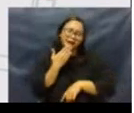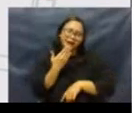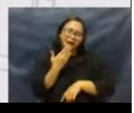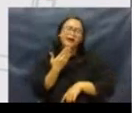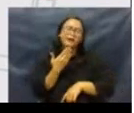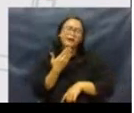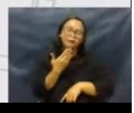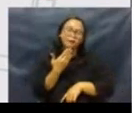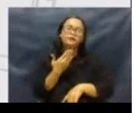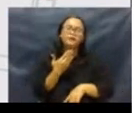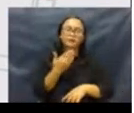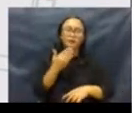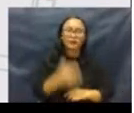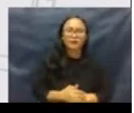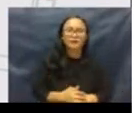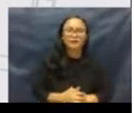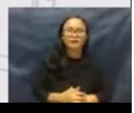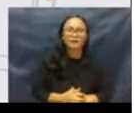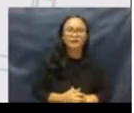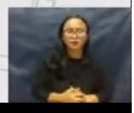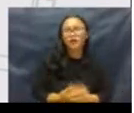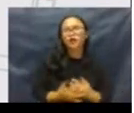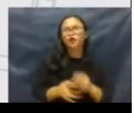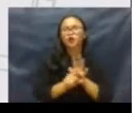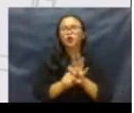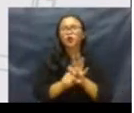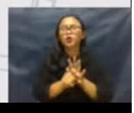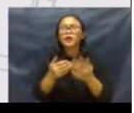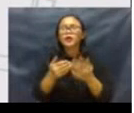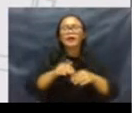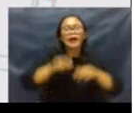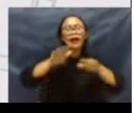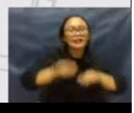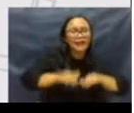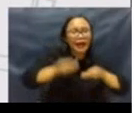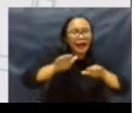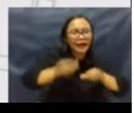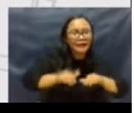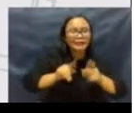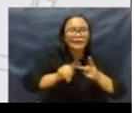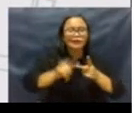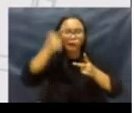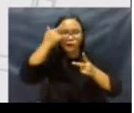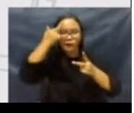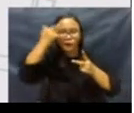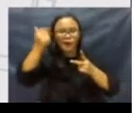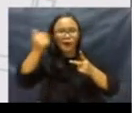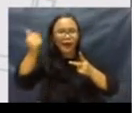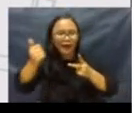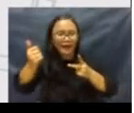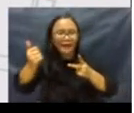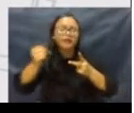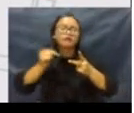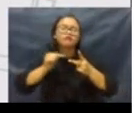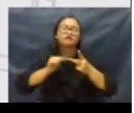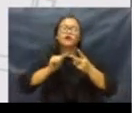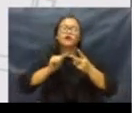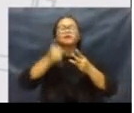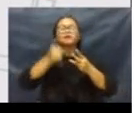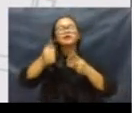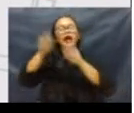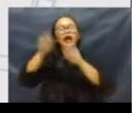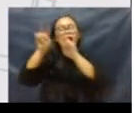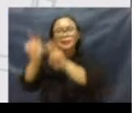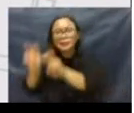tadi hati-hati, kemudian mahir, kemudian melakukan analisis,